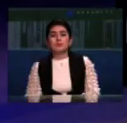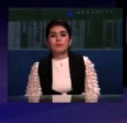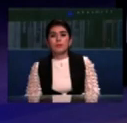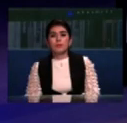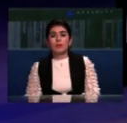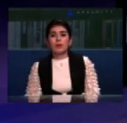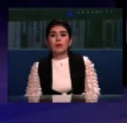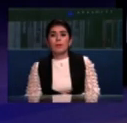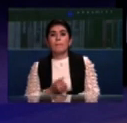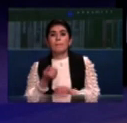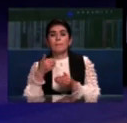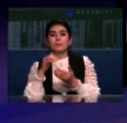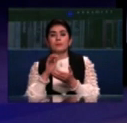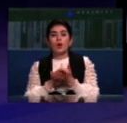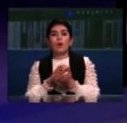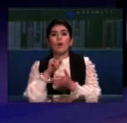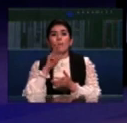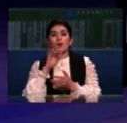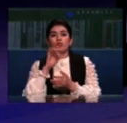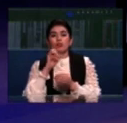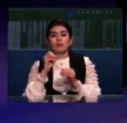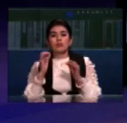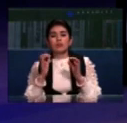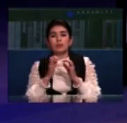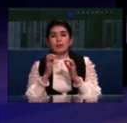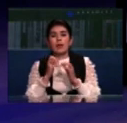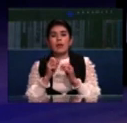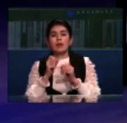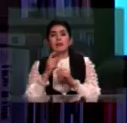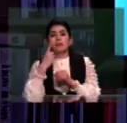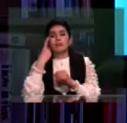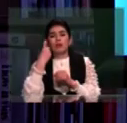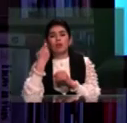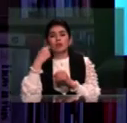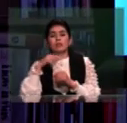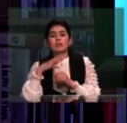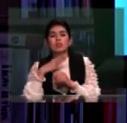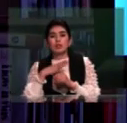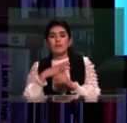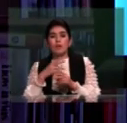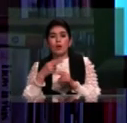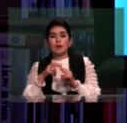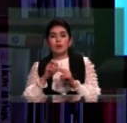Итак, давайте же познакомимся с программными средствами защиты информации. Для чего они нужны?